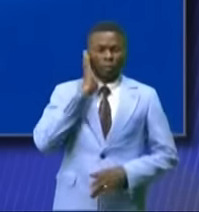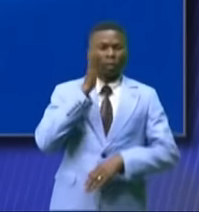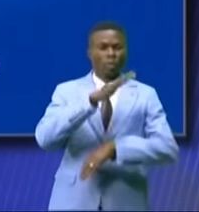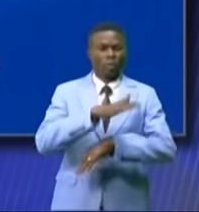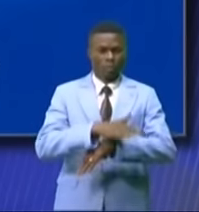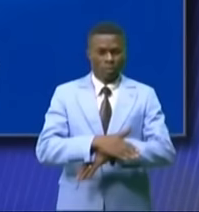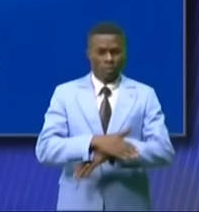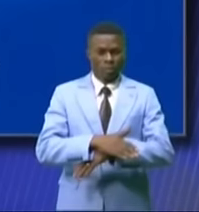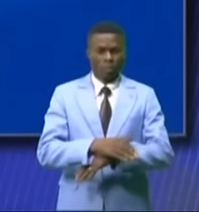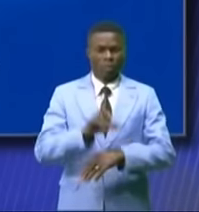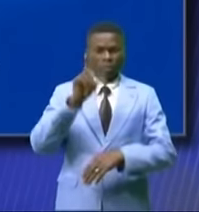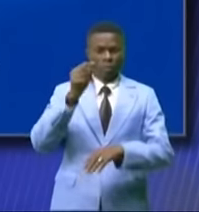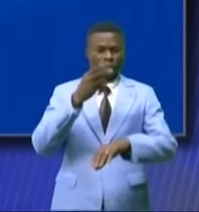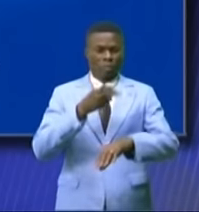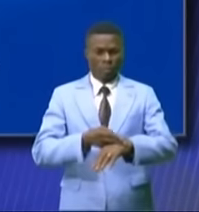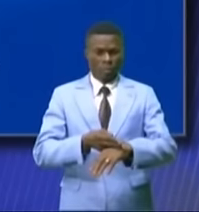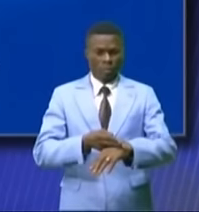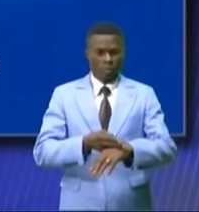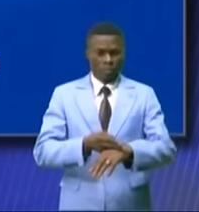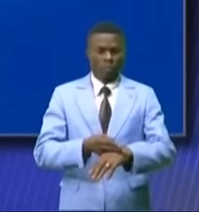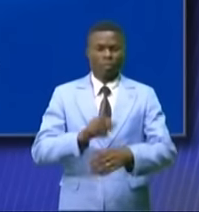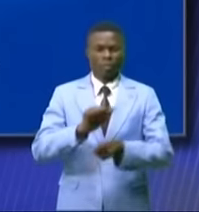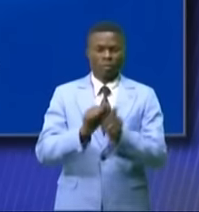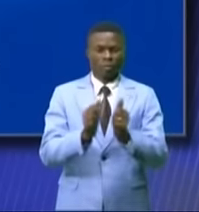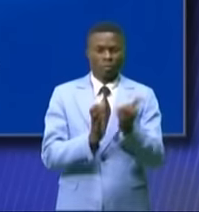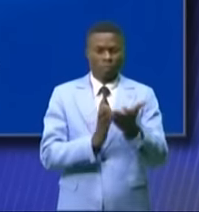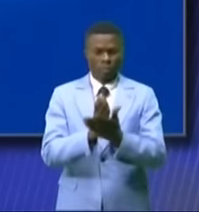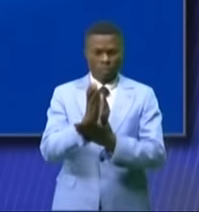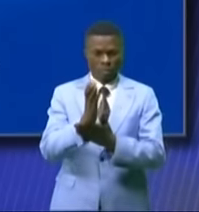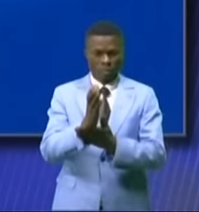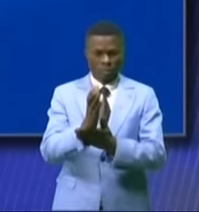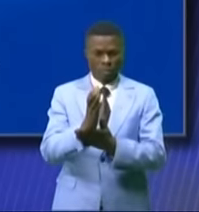Bonsoir, c'est le 20h et une pensée pieuse en direction,